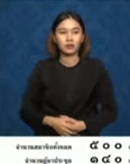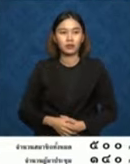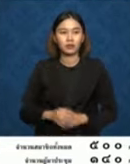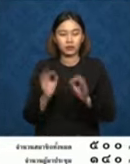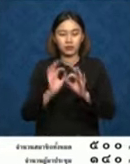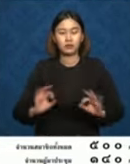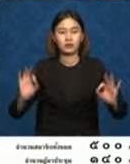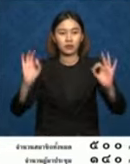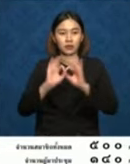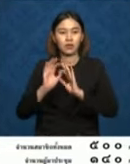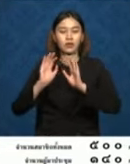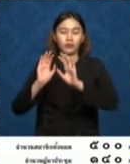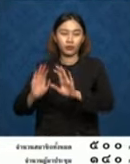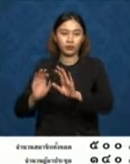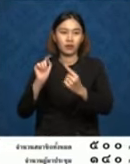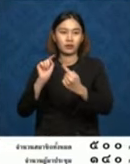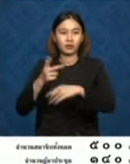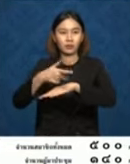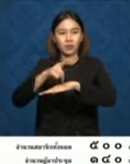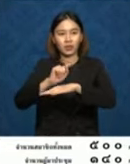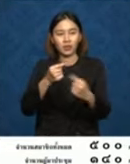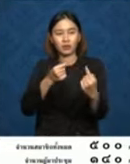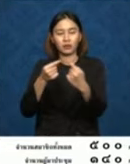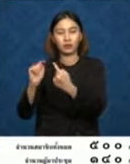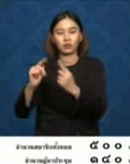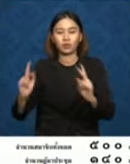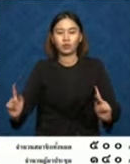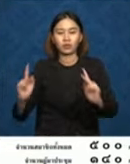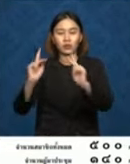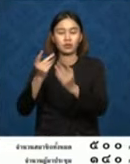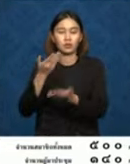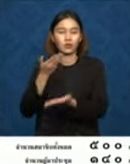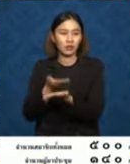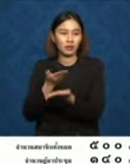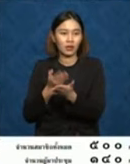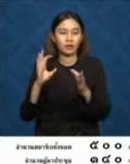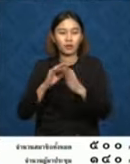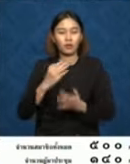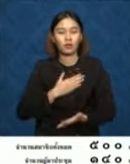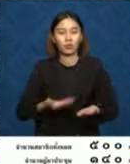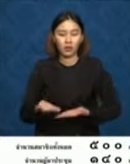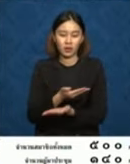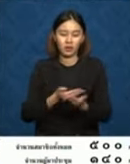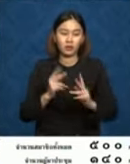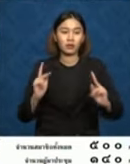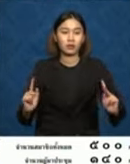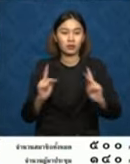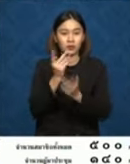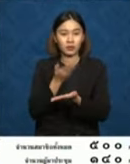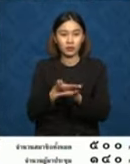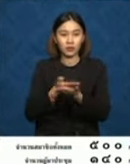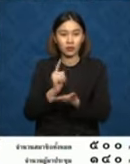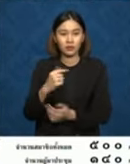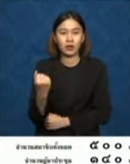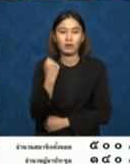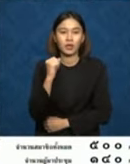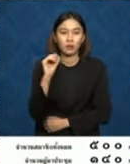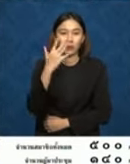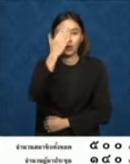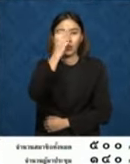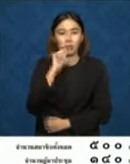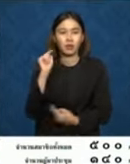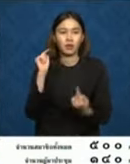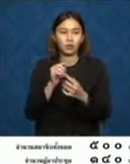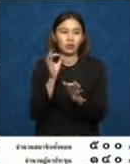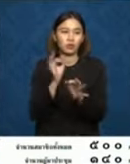ำเป็นต้องฝากท่านประธานผ่านไปยังกระทรวงการคลังเรื่องที่ผมจะหรือแต่กระทรวงการคลังเนี่ยก็ไม่มีอำนาจครับเพราะเป็นเรื่อง